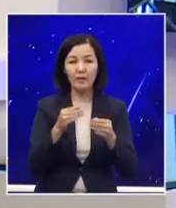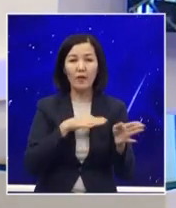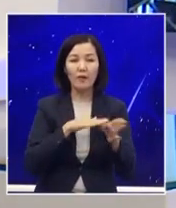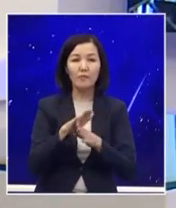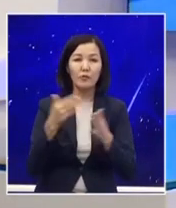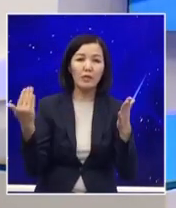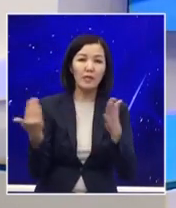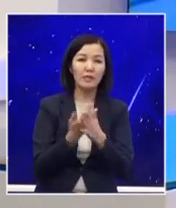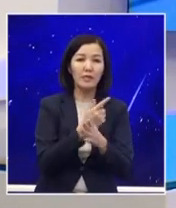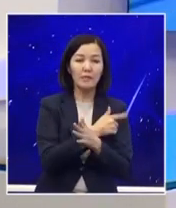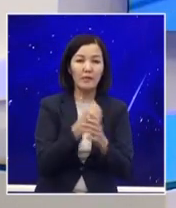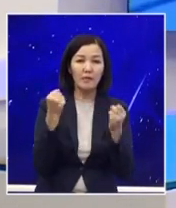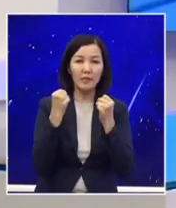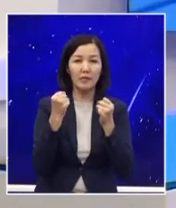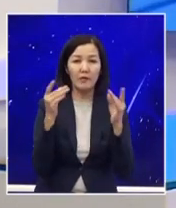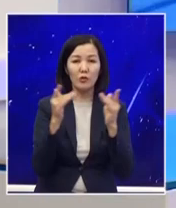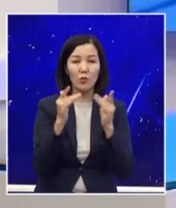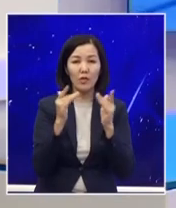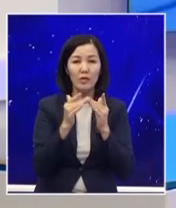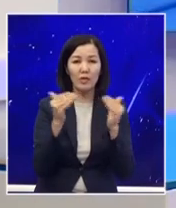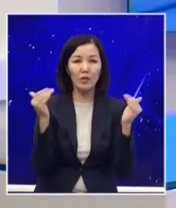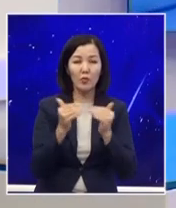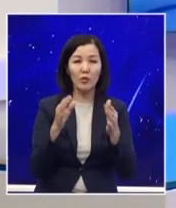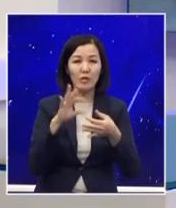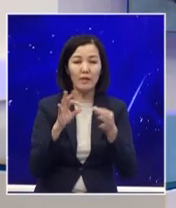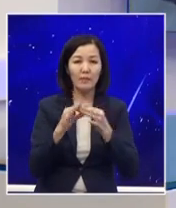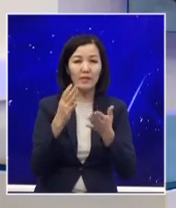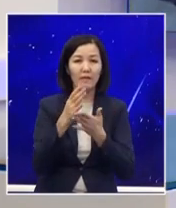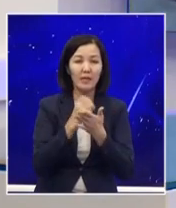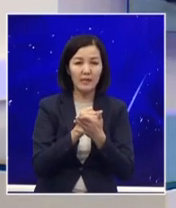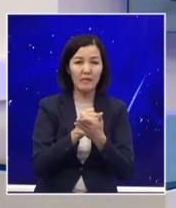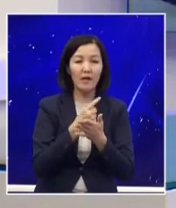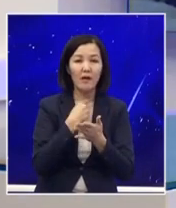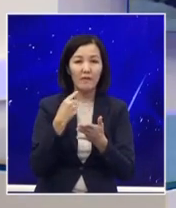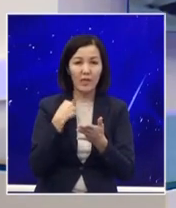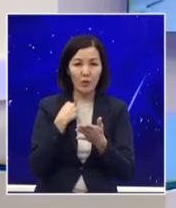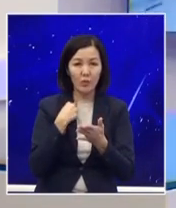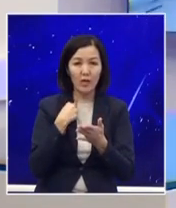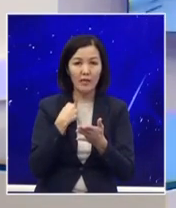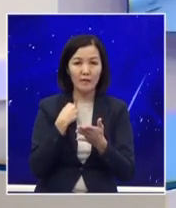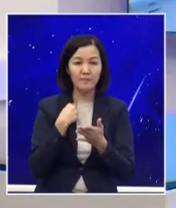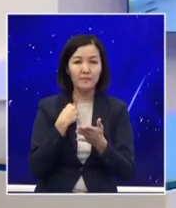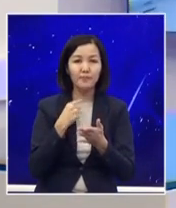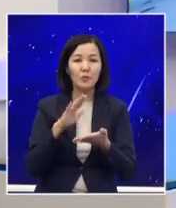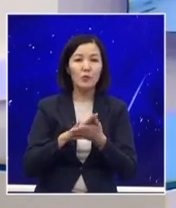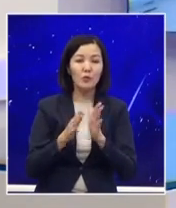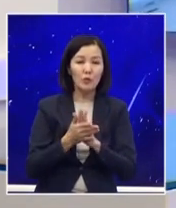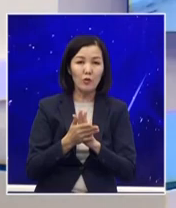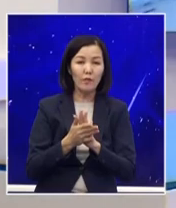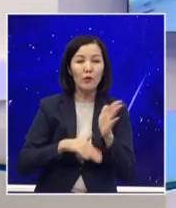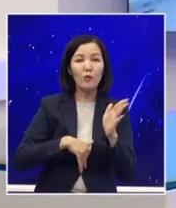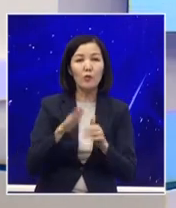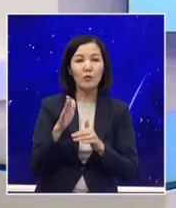полностью обновленная специализированная спортивная школа-интернат-колледж Олимпийского резерва в городе Талдыкорган.